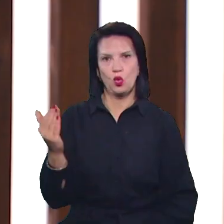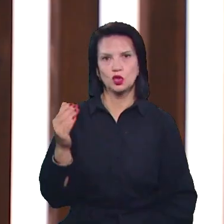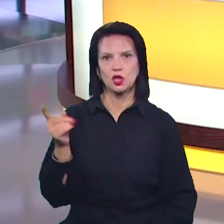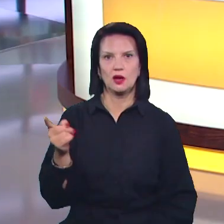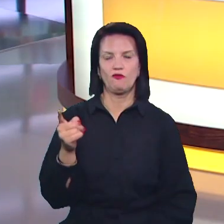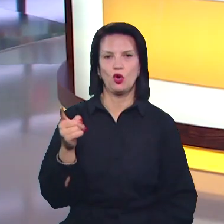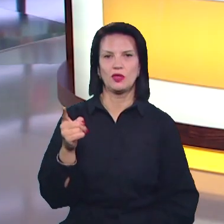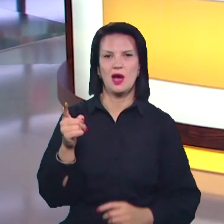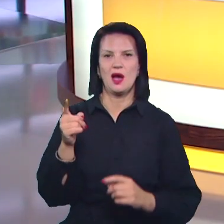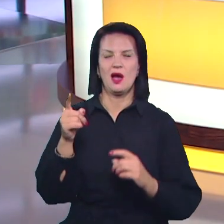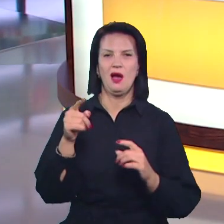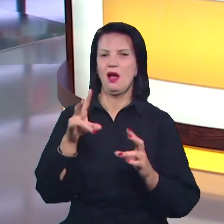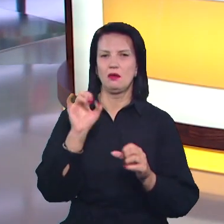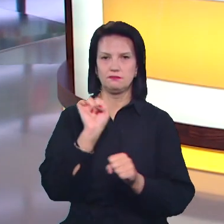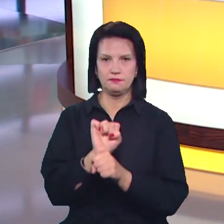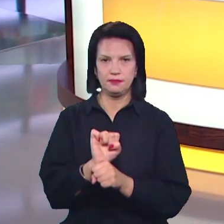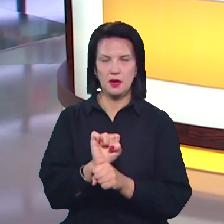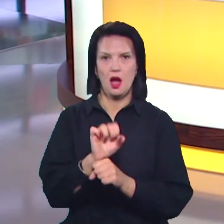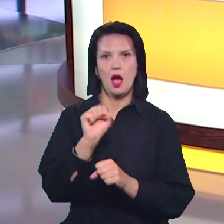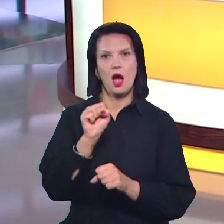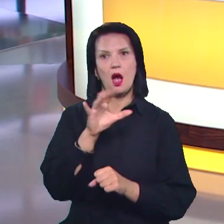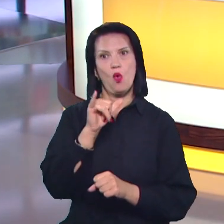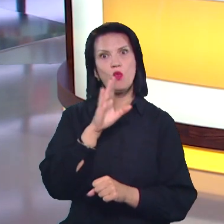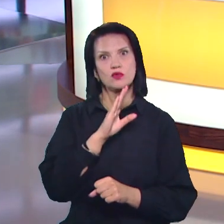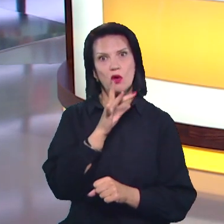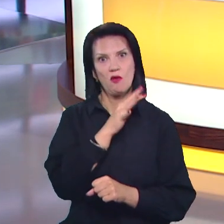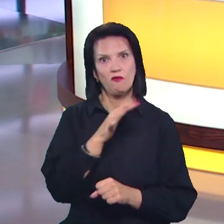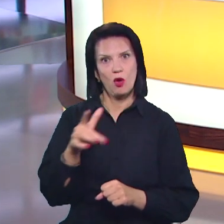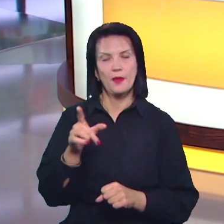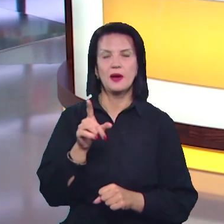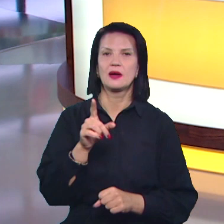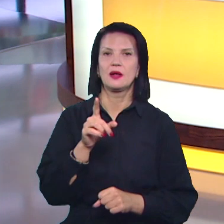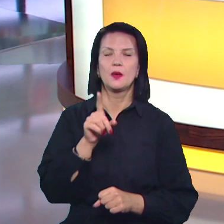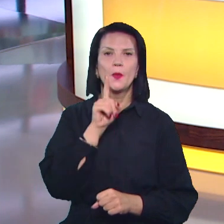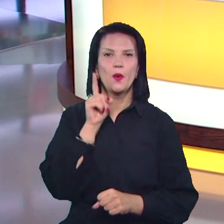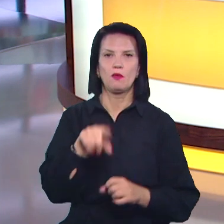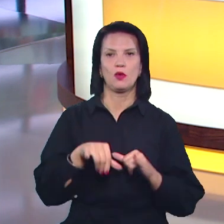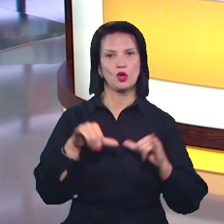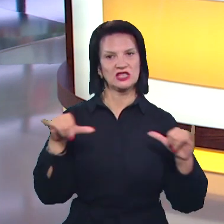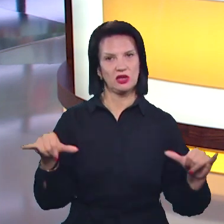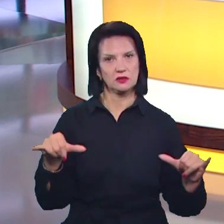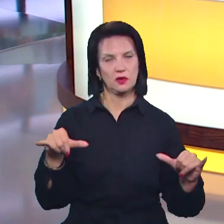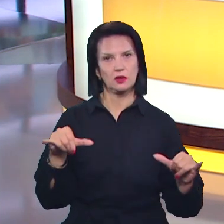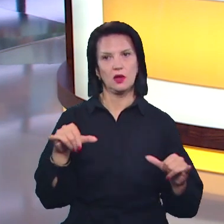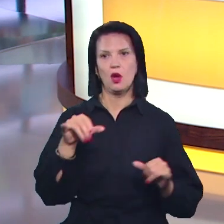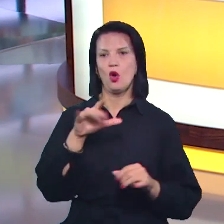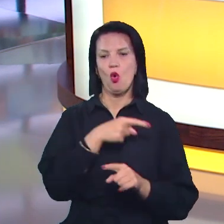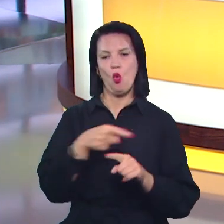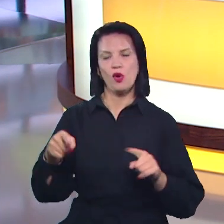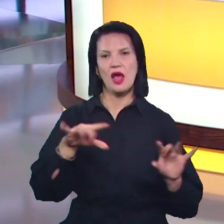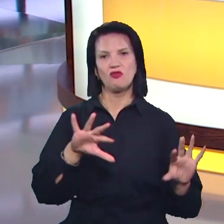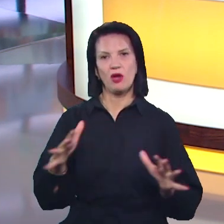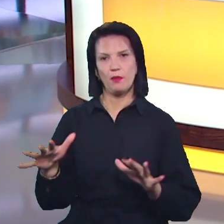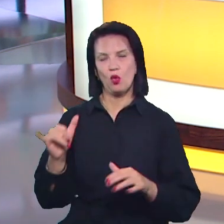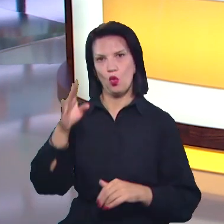а у жінок під час юнацтва вона розвивається. Але ж у ряду випадків у